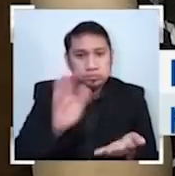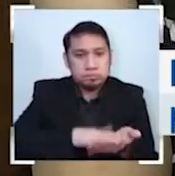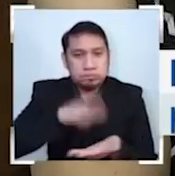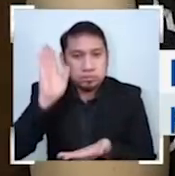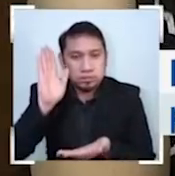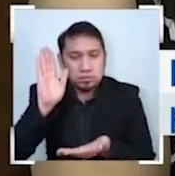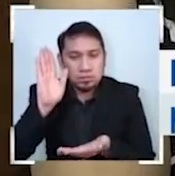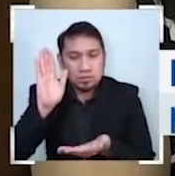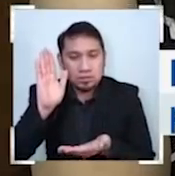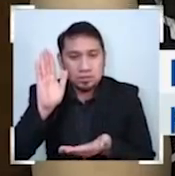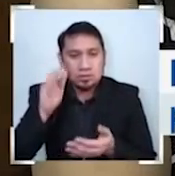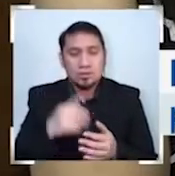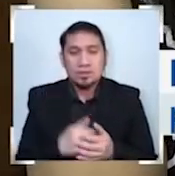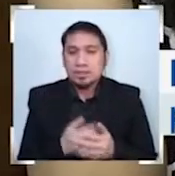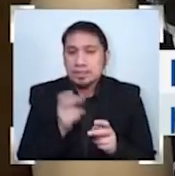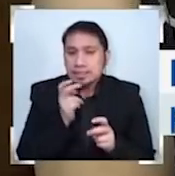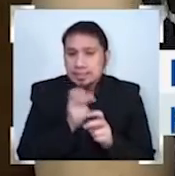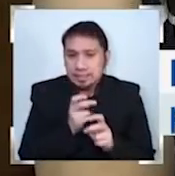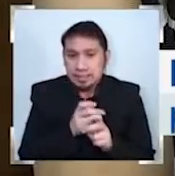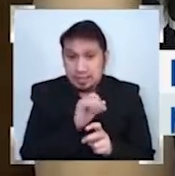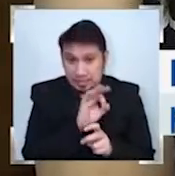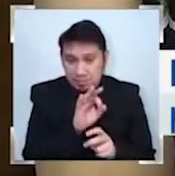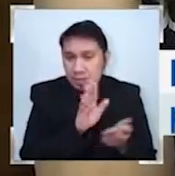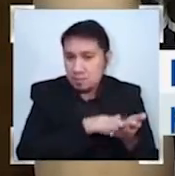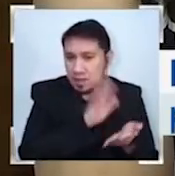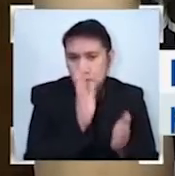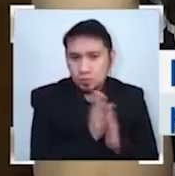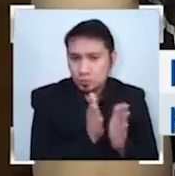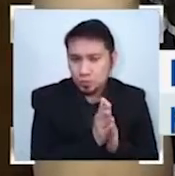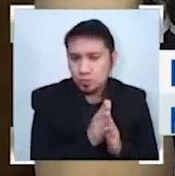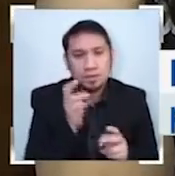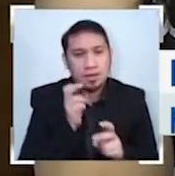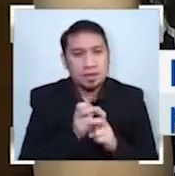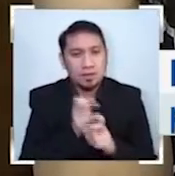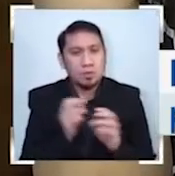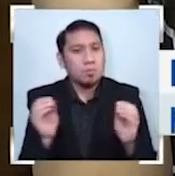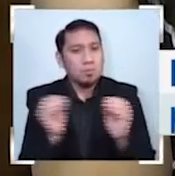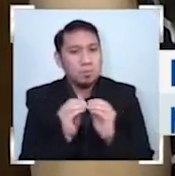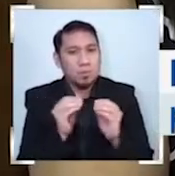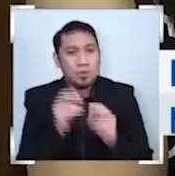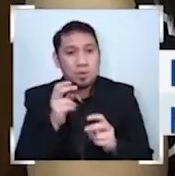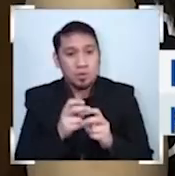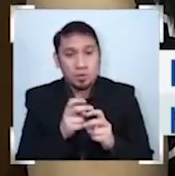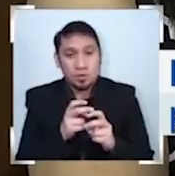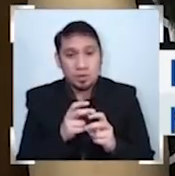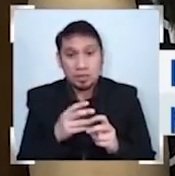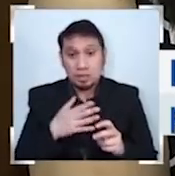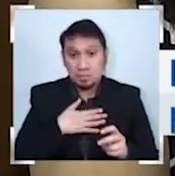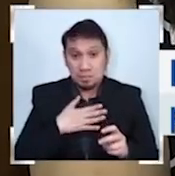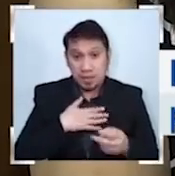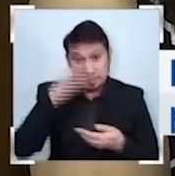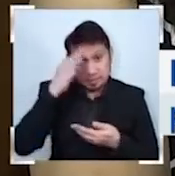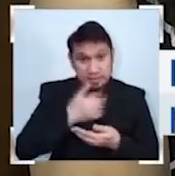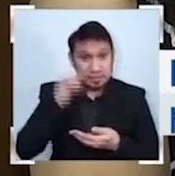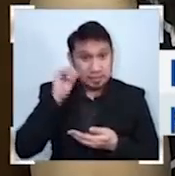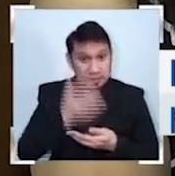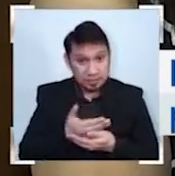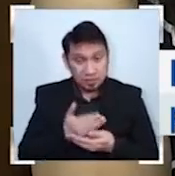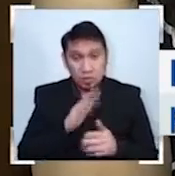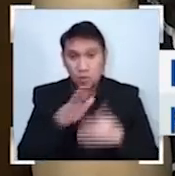kung itaas pa. Lalo na yung mga anak ko, lahat yan nasa